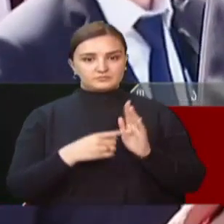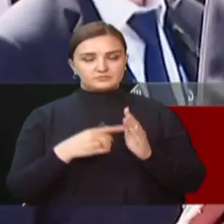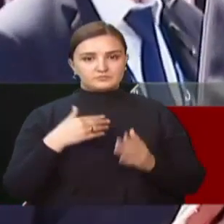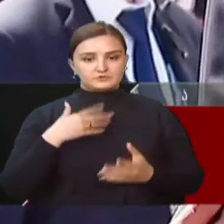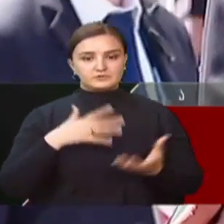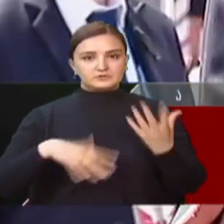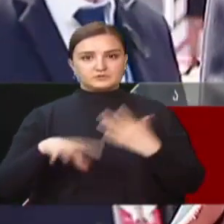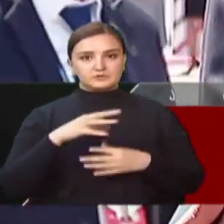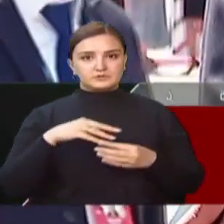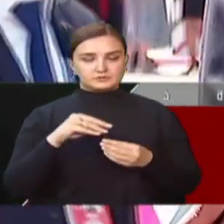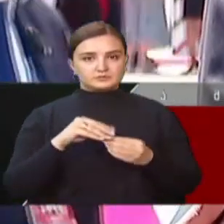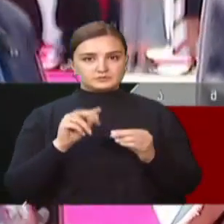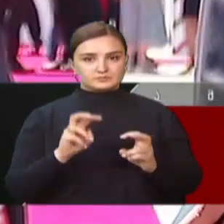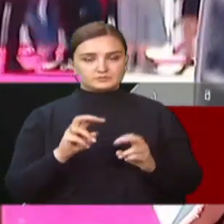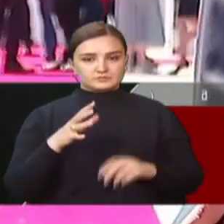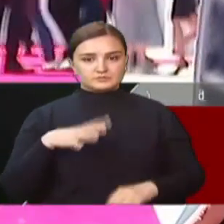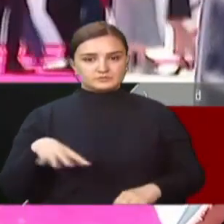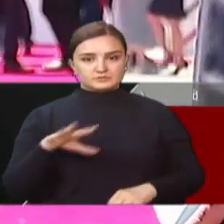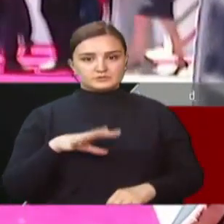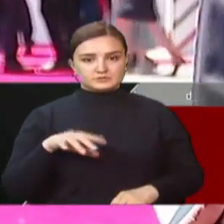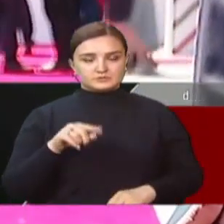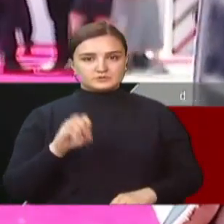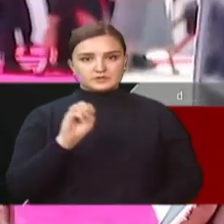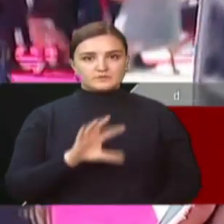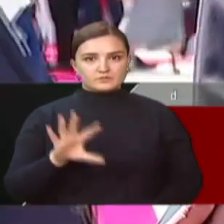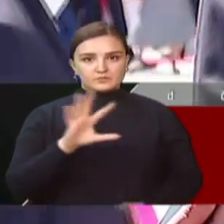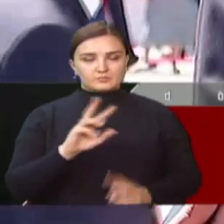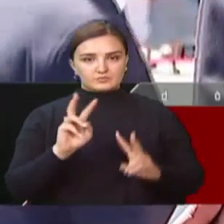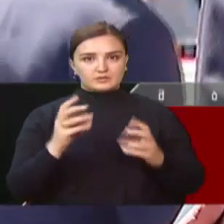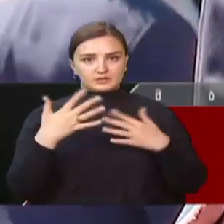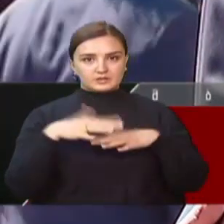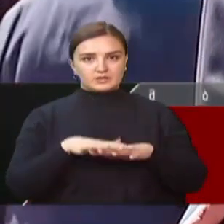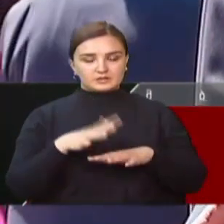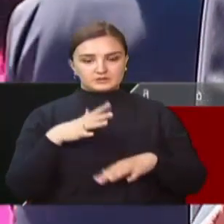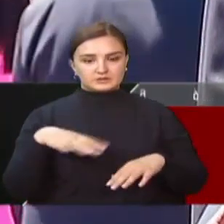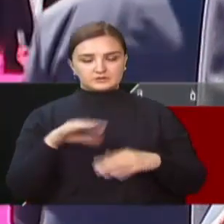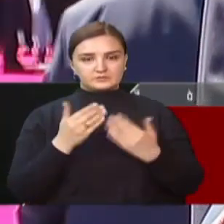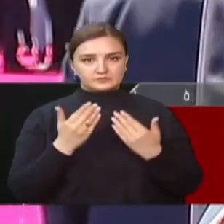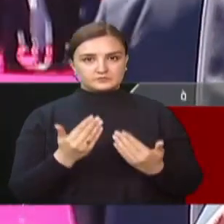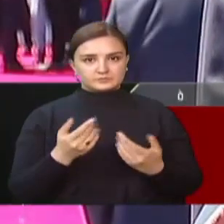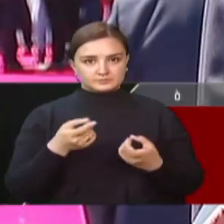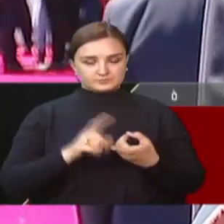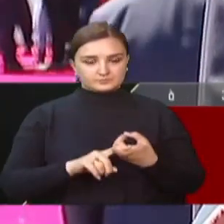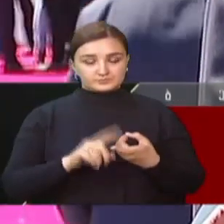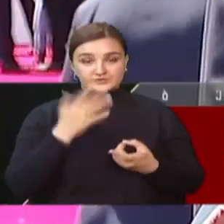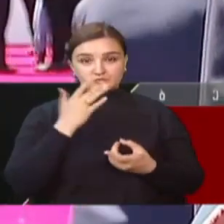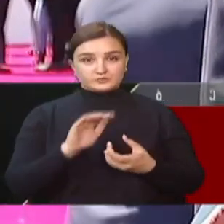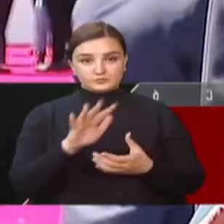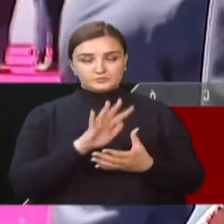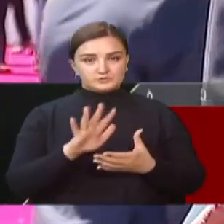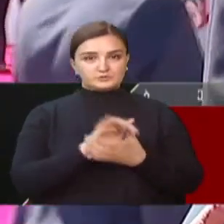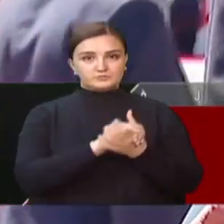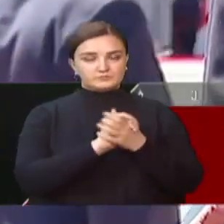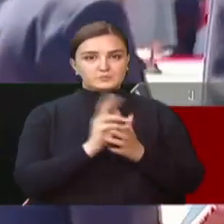ყველა საერთო მიზანია საქართველოს ევროპული ინტეგრაცია, საქართველოსთვის კავშირის ევროკავშირის წევრი ქვეყნის